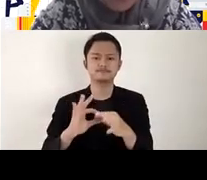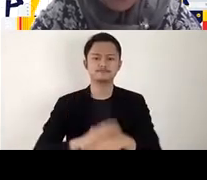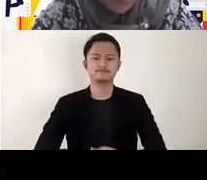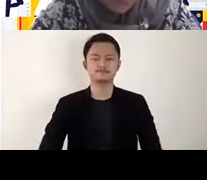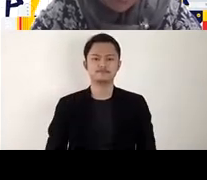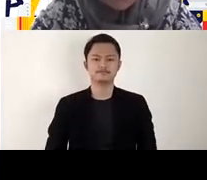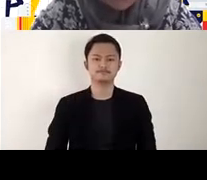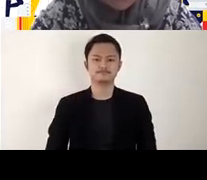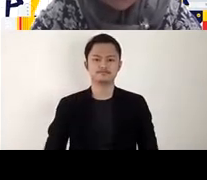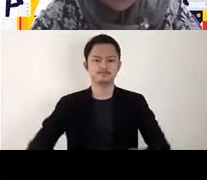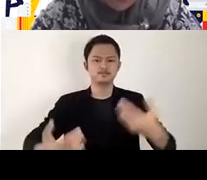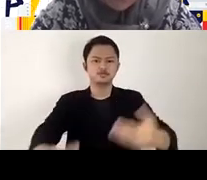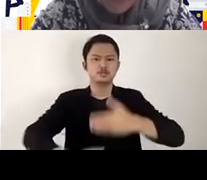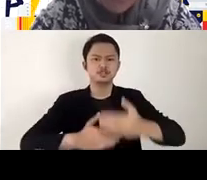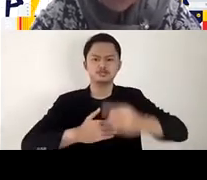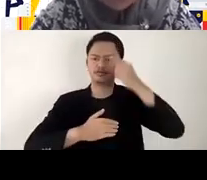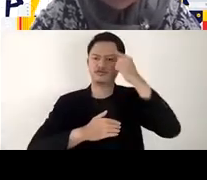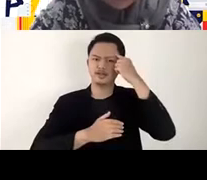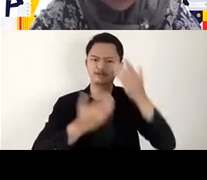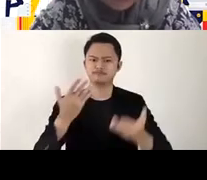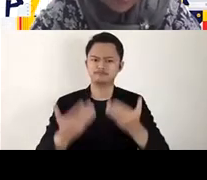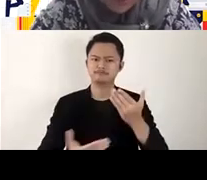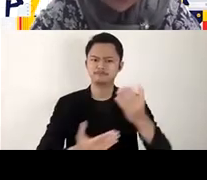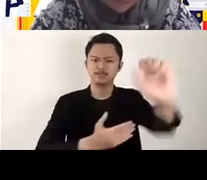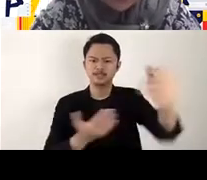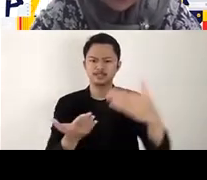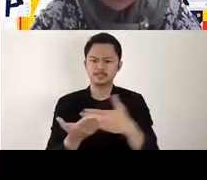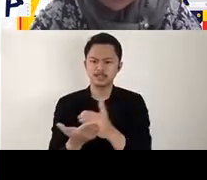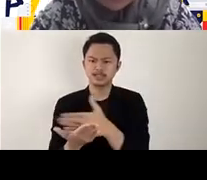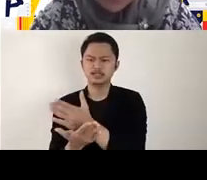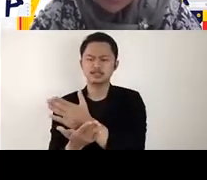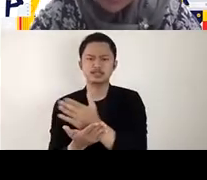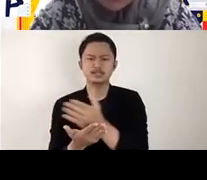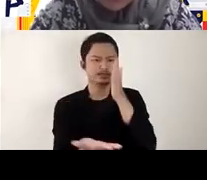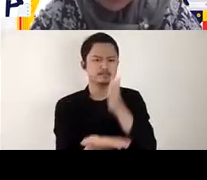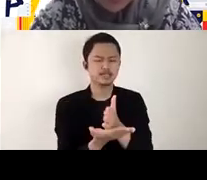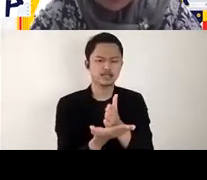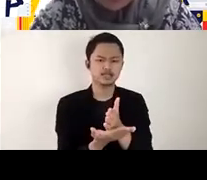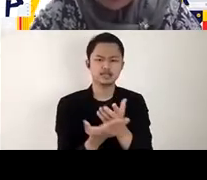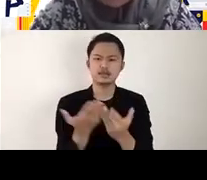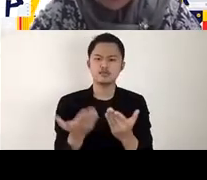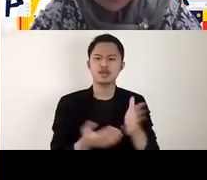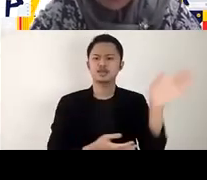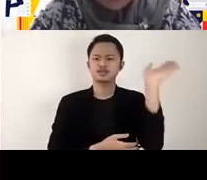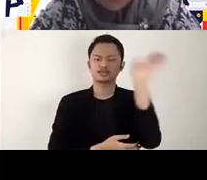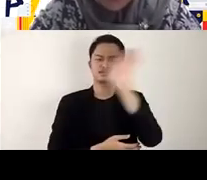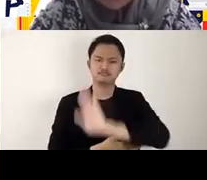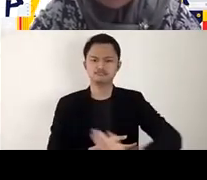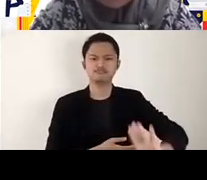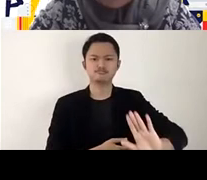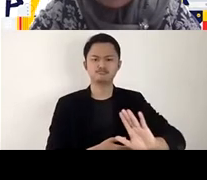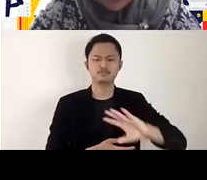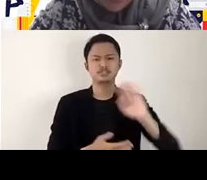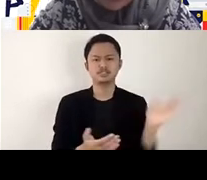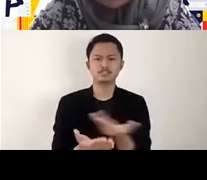aman pertimbangkan tak pengembangan strategi ataupun kebijakan yang mendekatkan keseluruhan yang menekankan